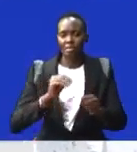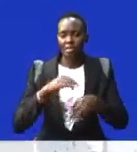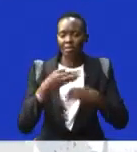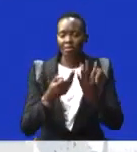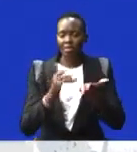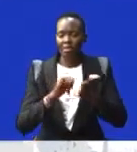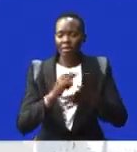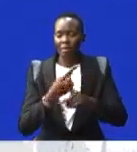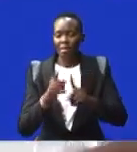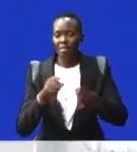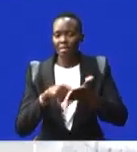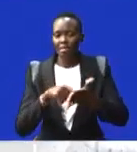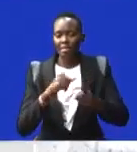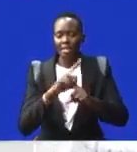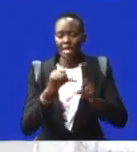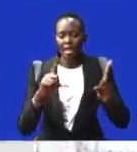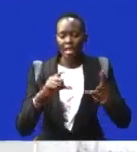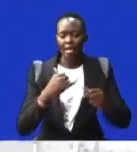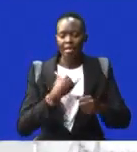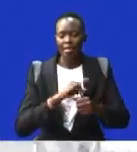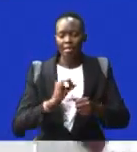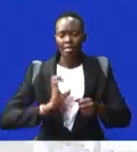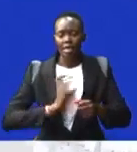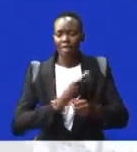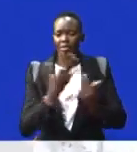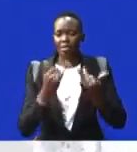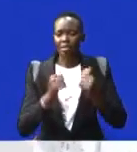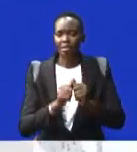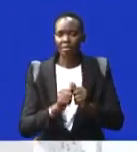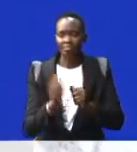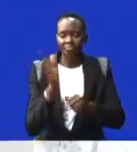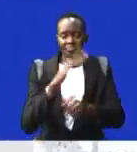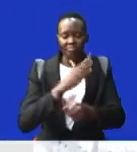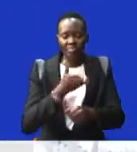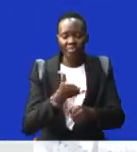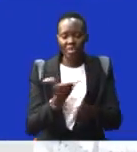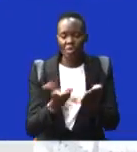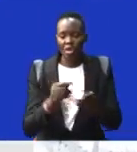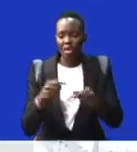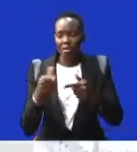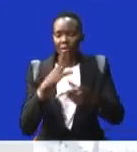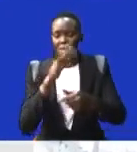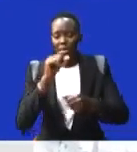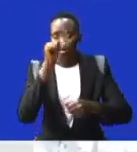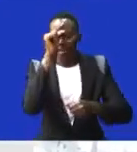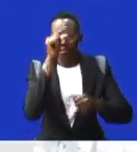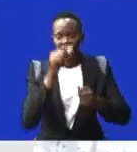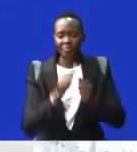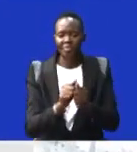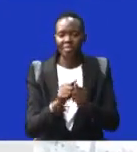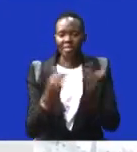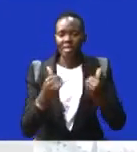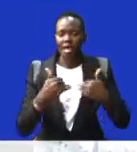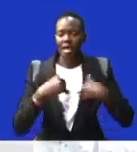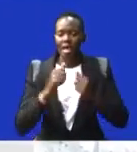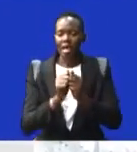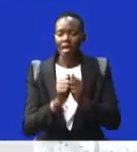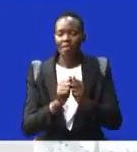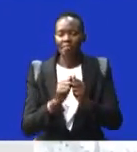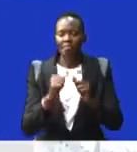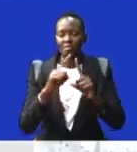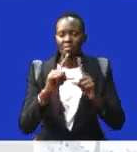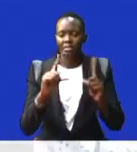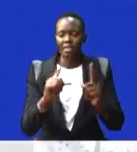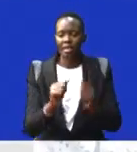hii ni uwanja wa Waislamu. Kwa hiyo Waislamu wamerudi katika sehemu yao ambao walipewa rasmi na serikali. Tuko na title deed katika hiyo